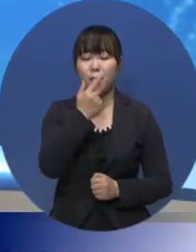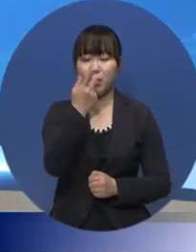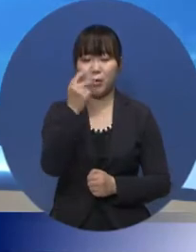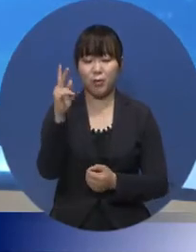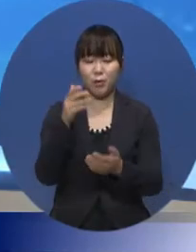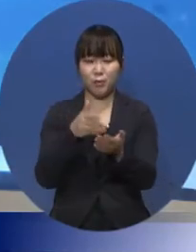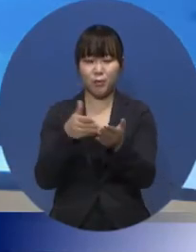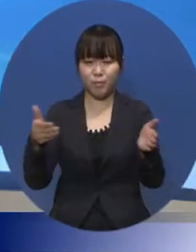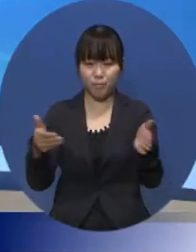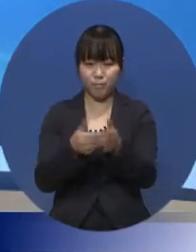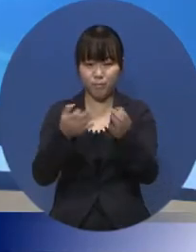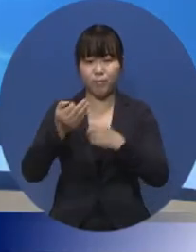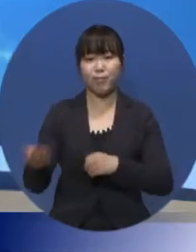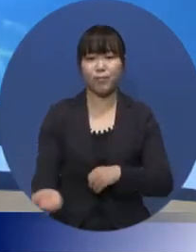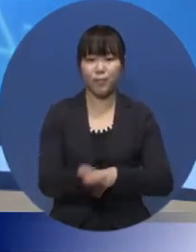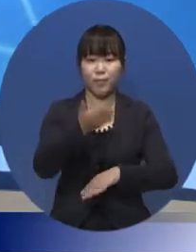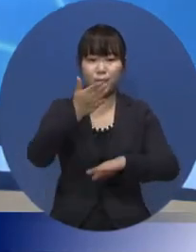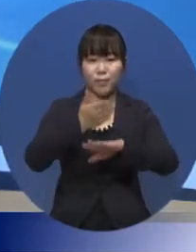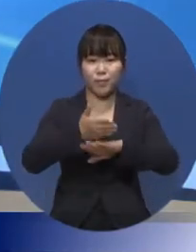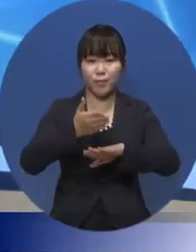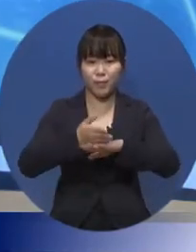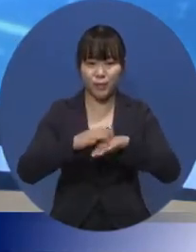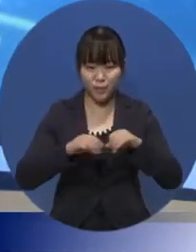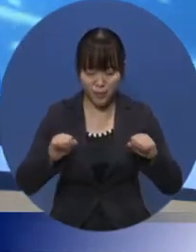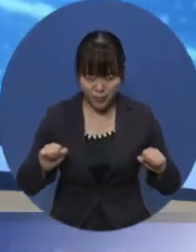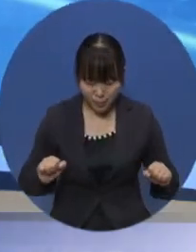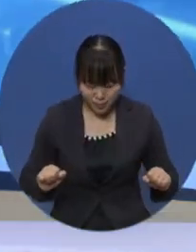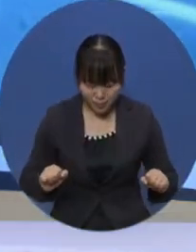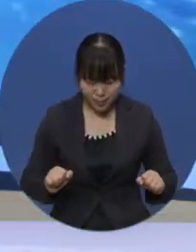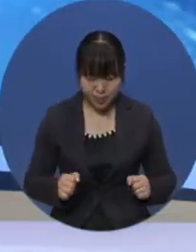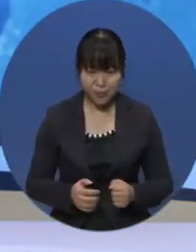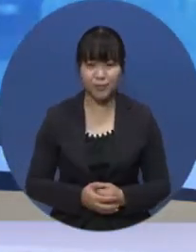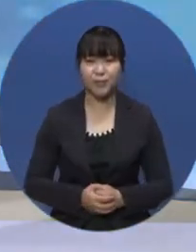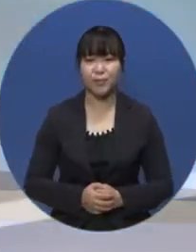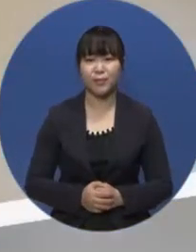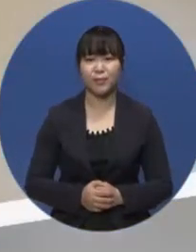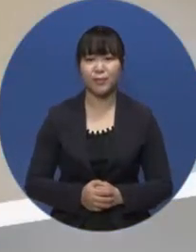뉴스를 마칩니다. 시청해주신 여러분 고맙습니다.